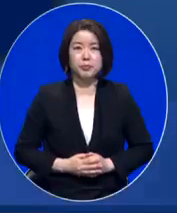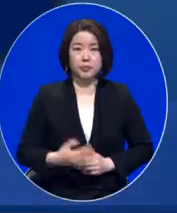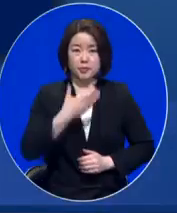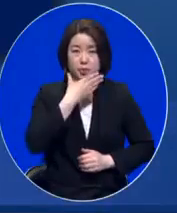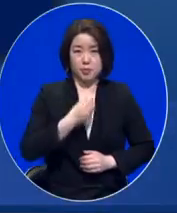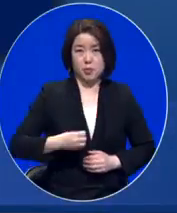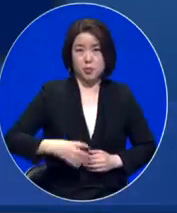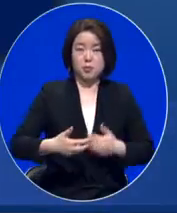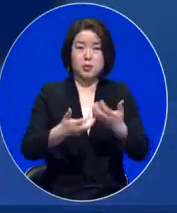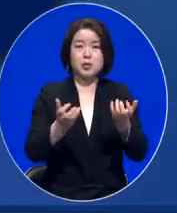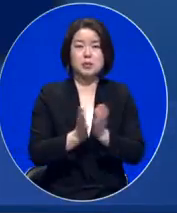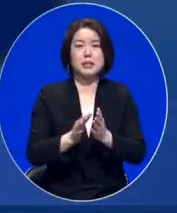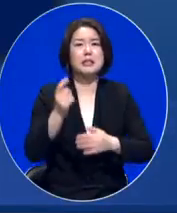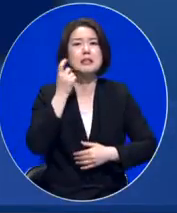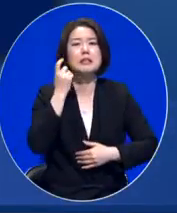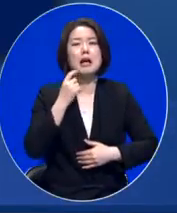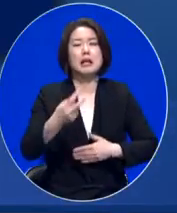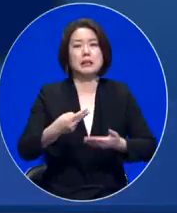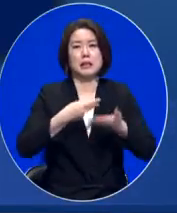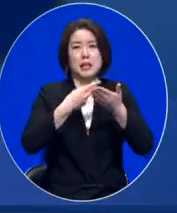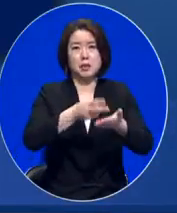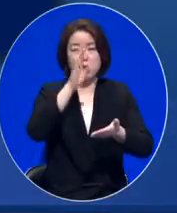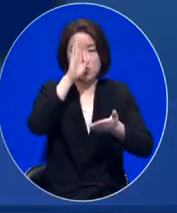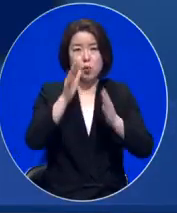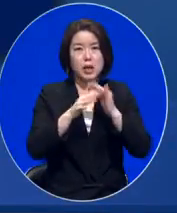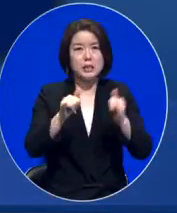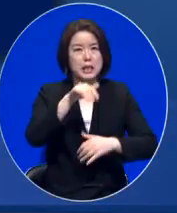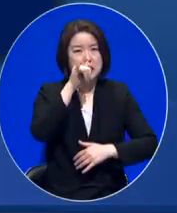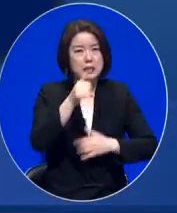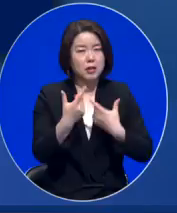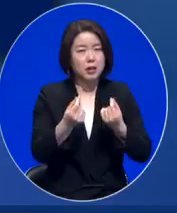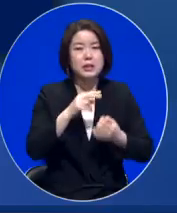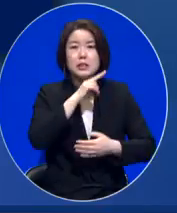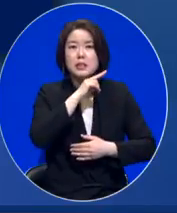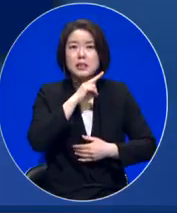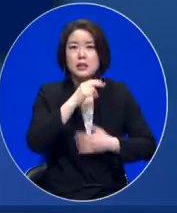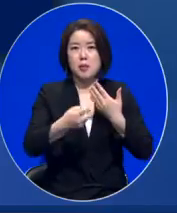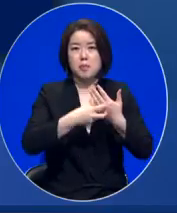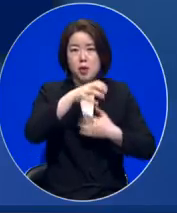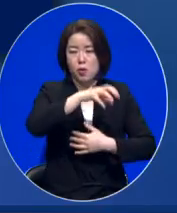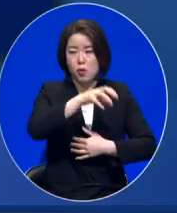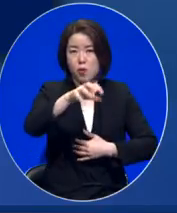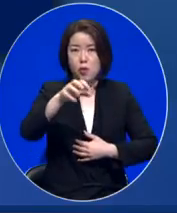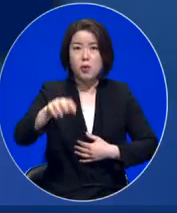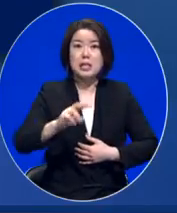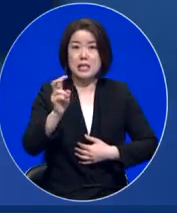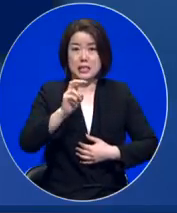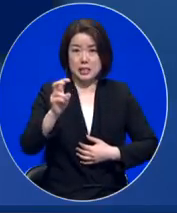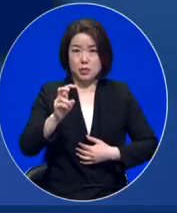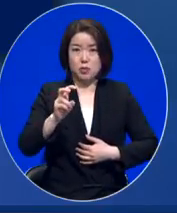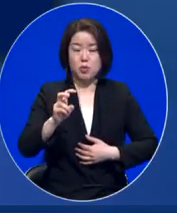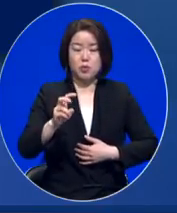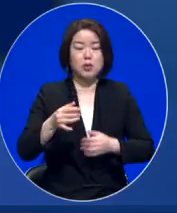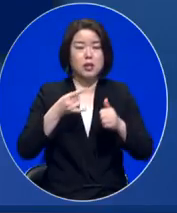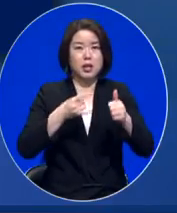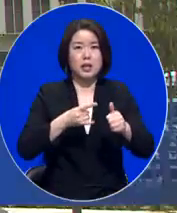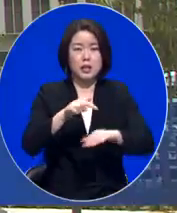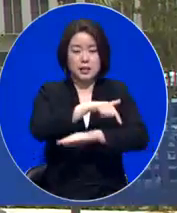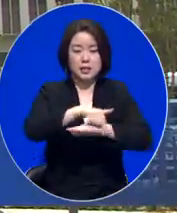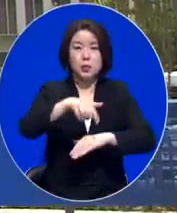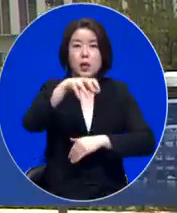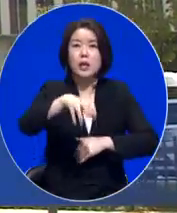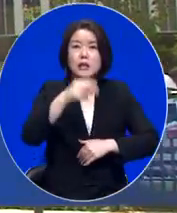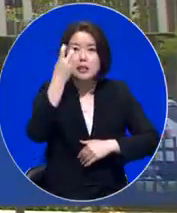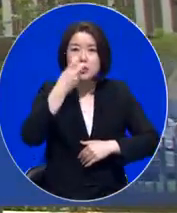보건복지부는 가짜 이번 환자가 있을 것으로 의심되는 병원급 의료기관 20곳을 대상으로 기획 현지 조사를